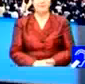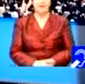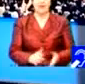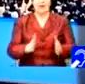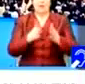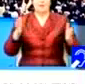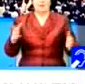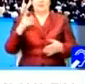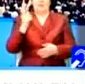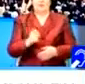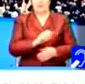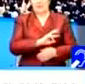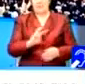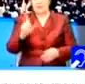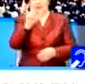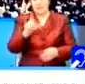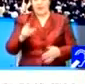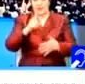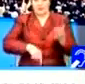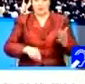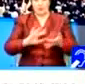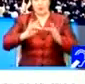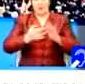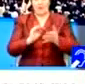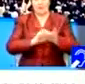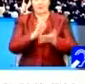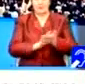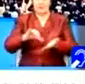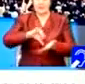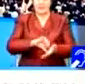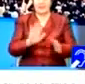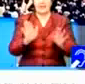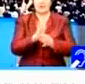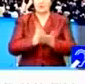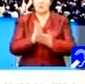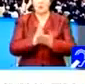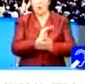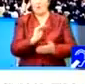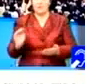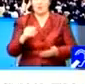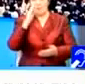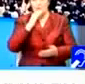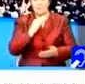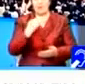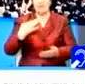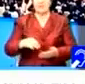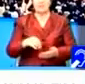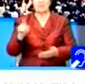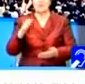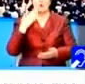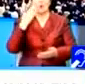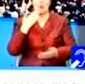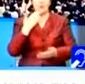Peste 100.000 de credincioși s-au înscris online pentru a asista la slujba oficiată de Papa Francisc în România